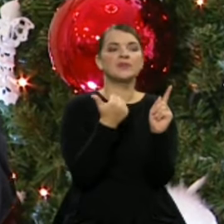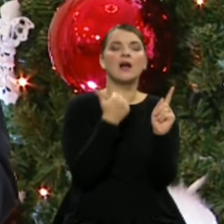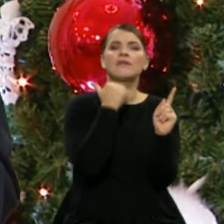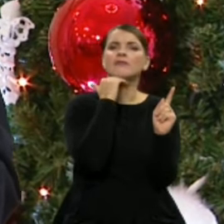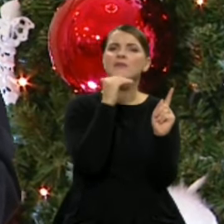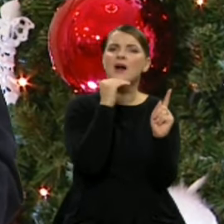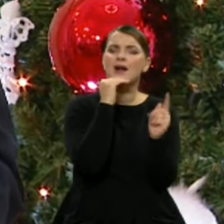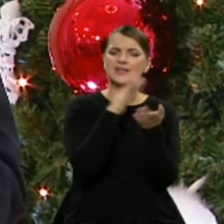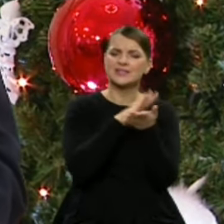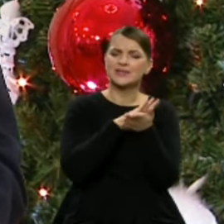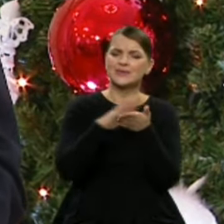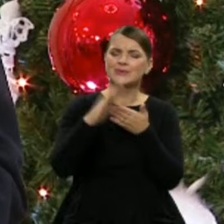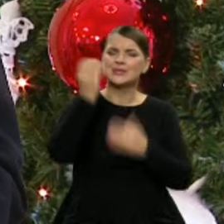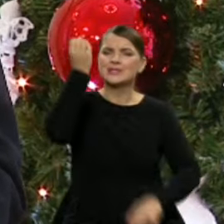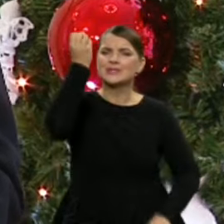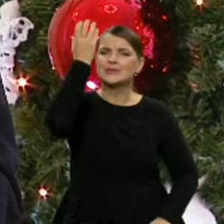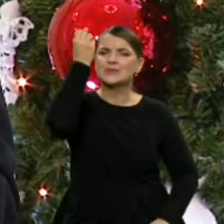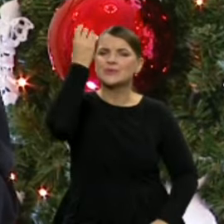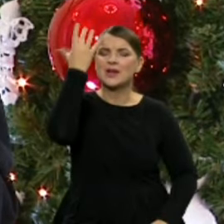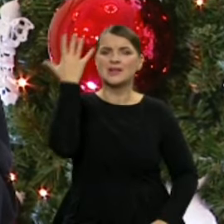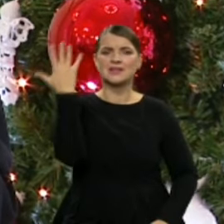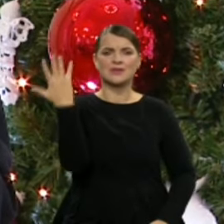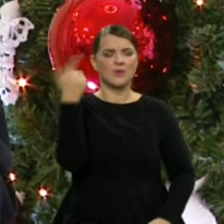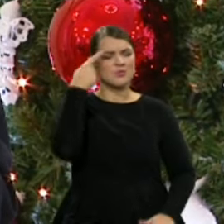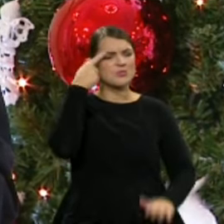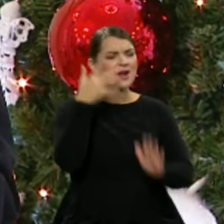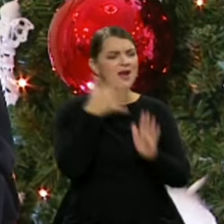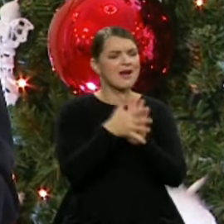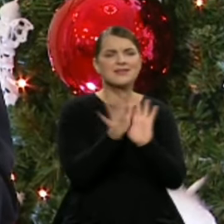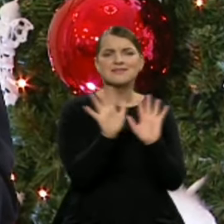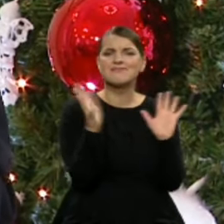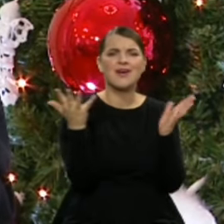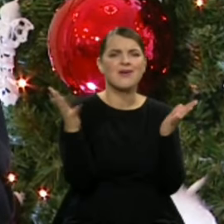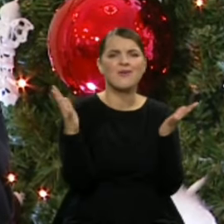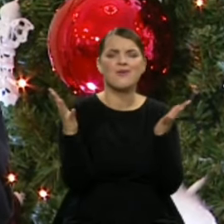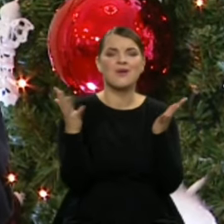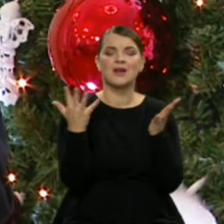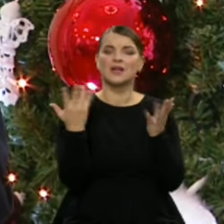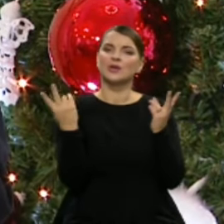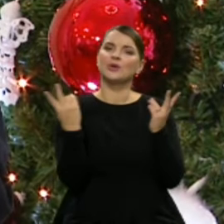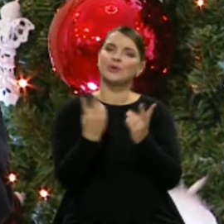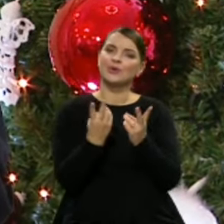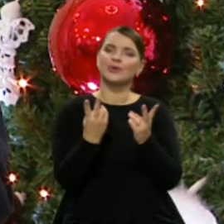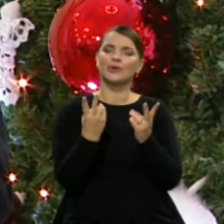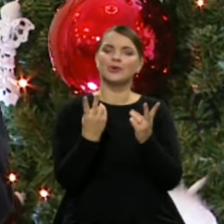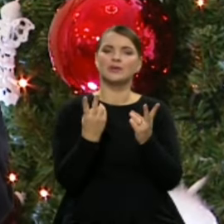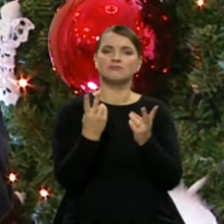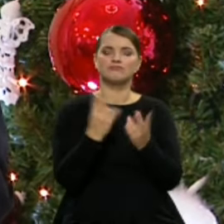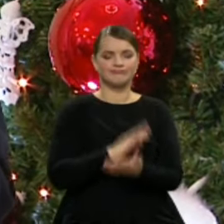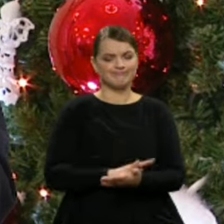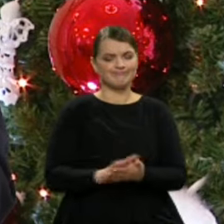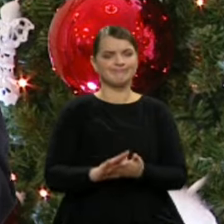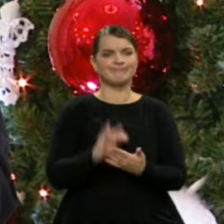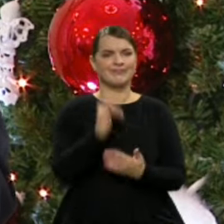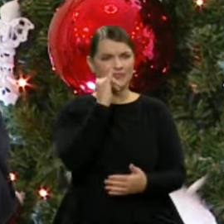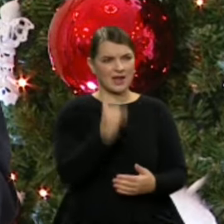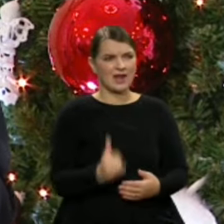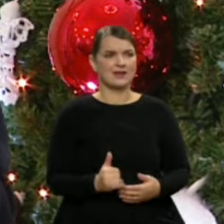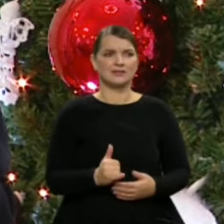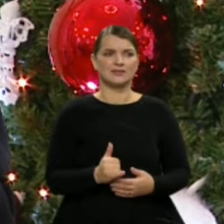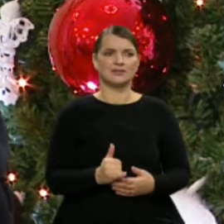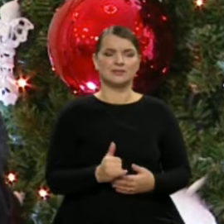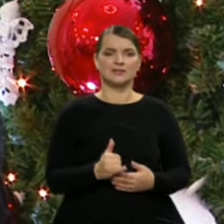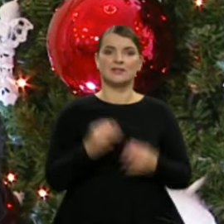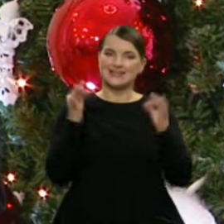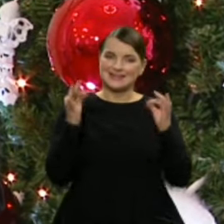supratimo ir prasmingo veikimo, reikšminga rimtai vertinti ir priimti šias